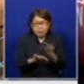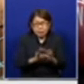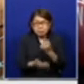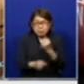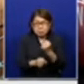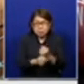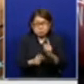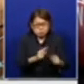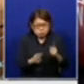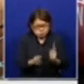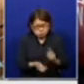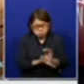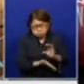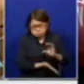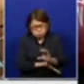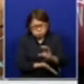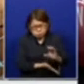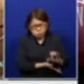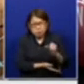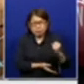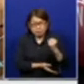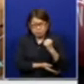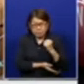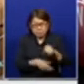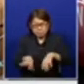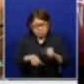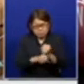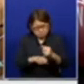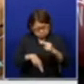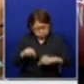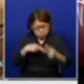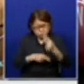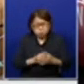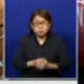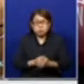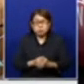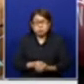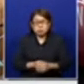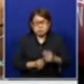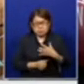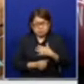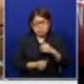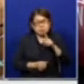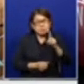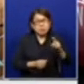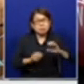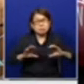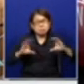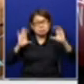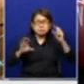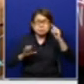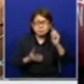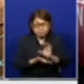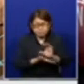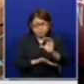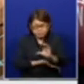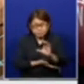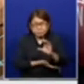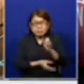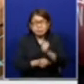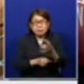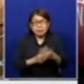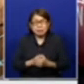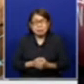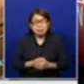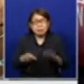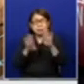พลังมี impact ในเรื่องต่างๆนั้นก็ต้องเรียนถามรัฐบาลว่าจะทำอะไรบ้างอย่าไปทำเหมือนง